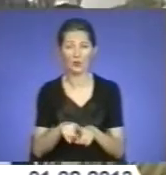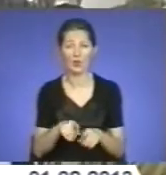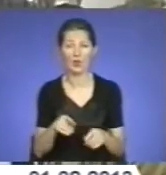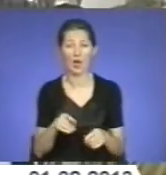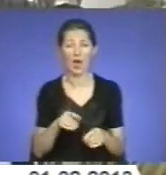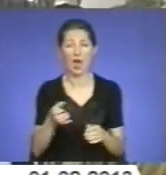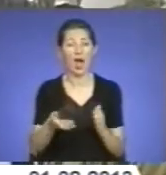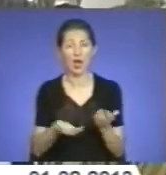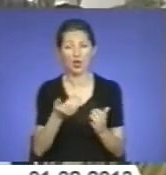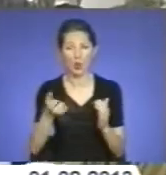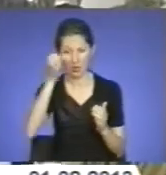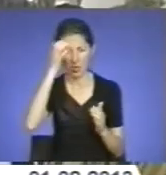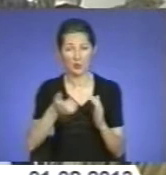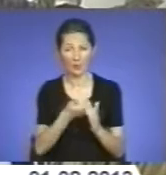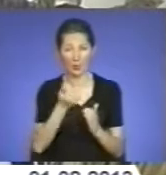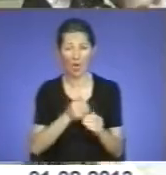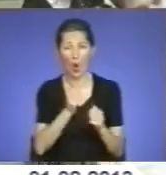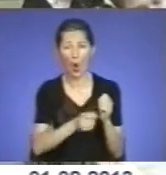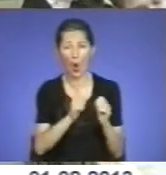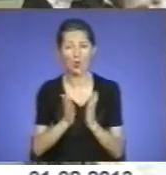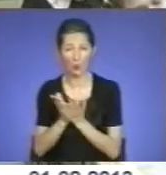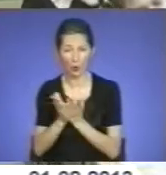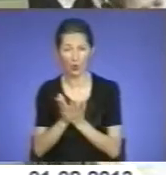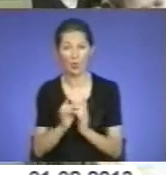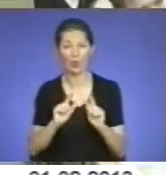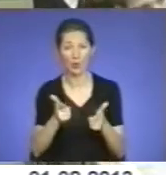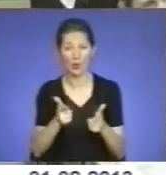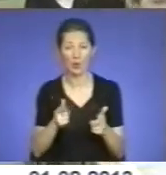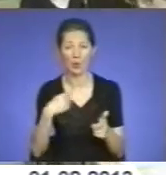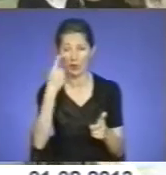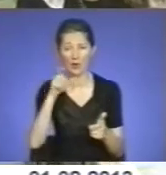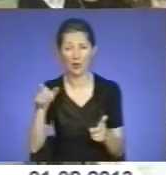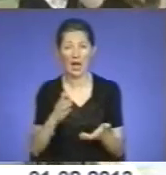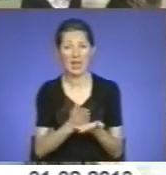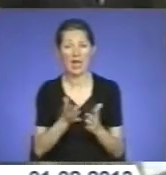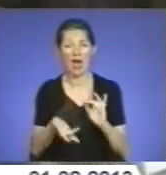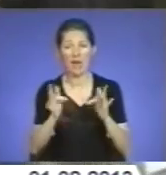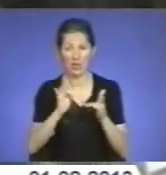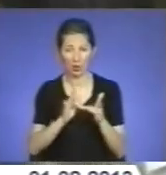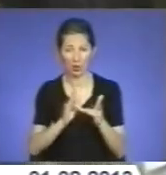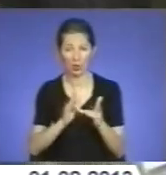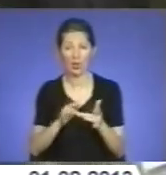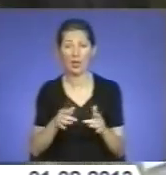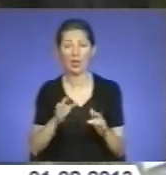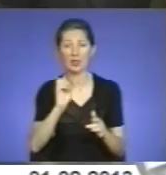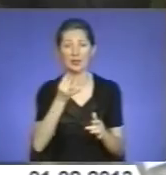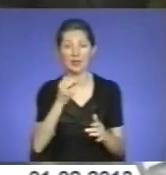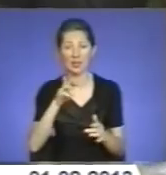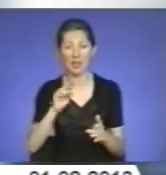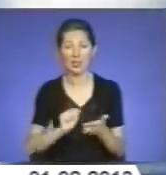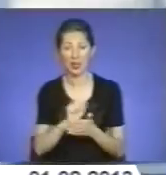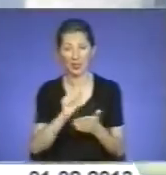знань забракне, то кожен підручник за погодженням із авторами рукописів є в електронній версії на сайті видавництва.